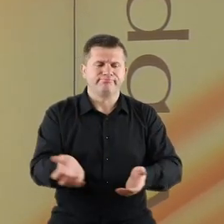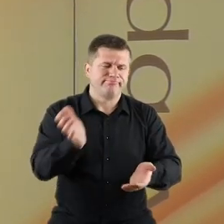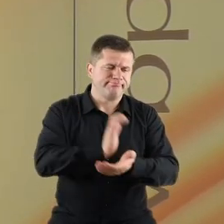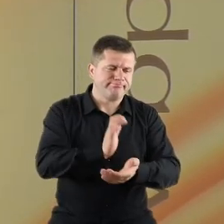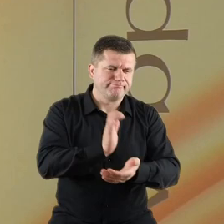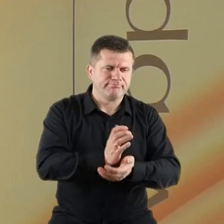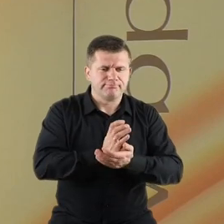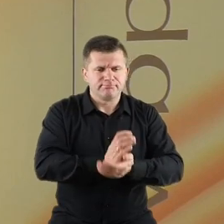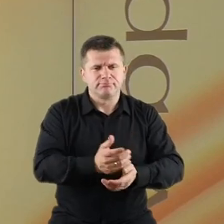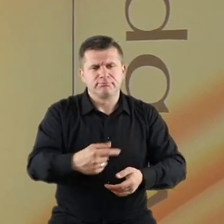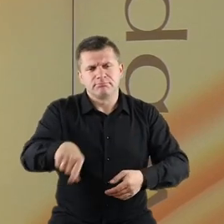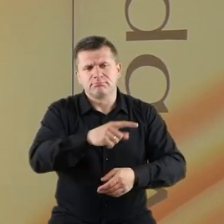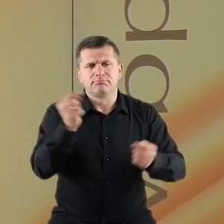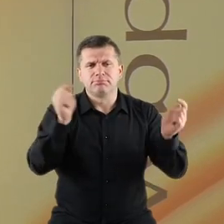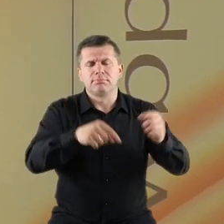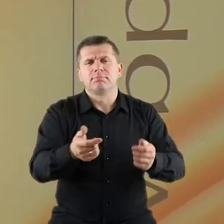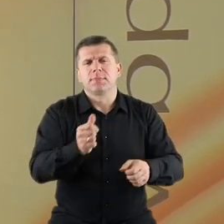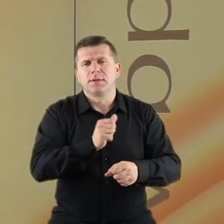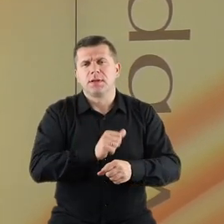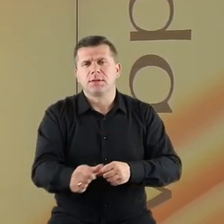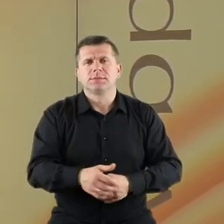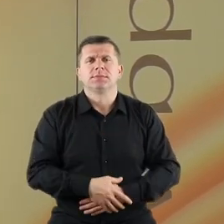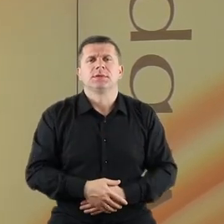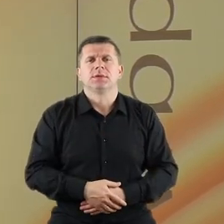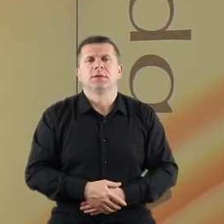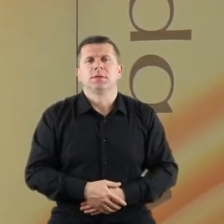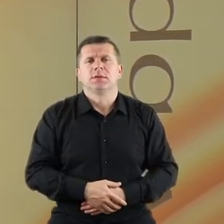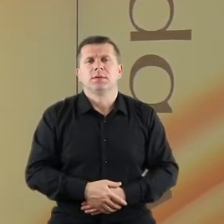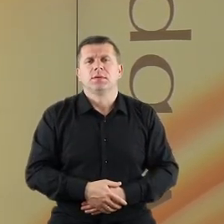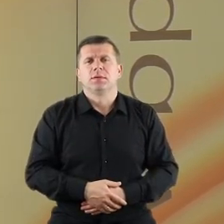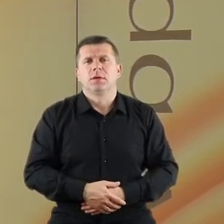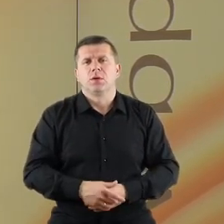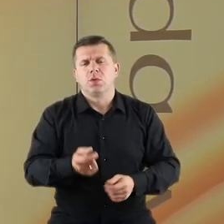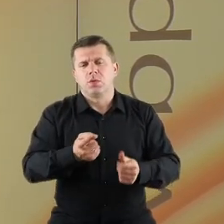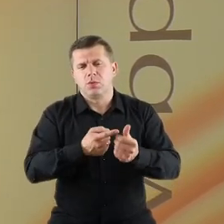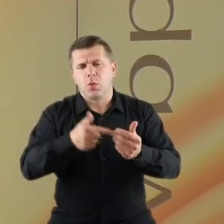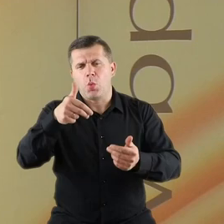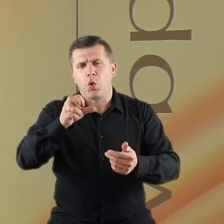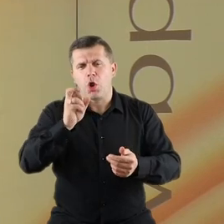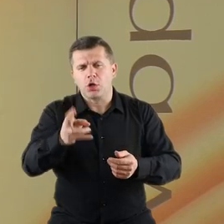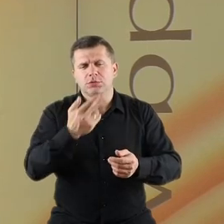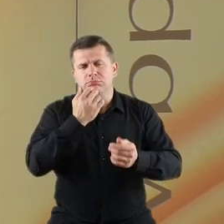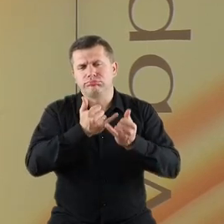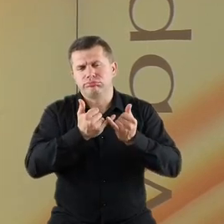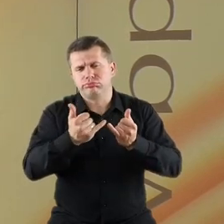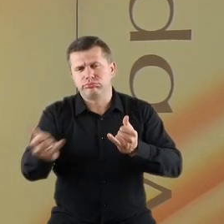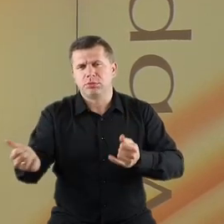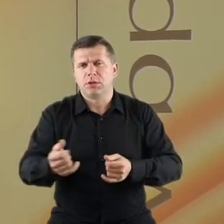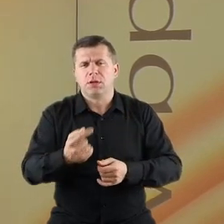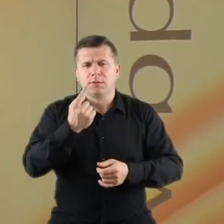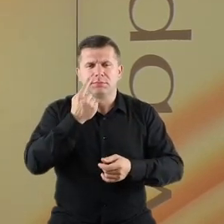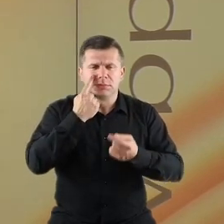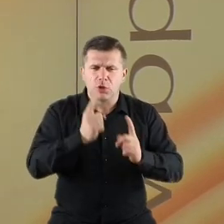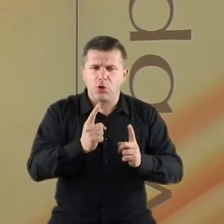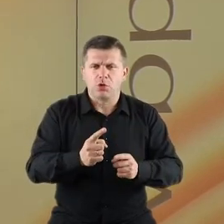pojawiają się w gwarach Dłużec rzeknąć urzeknąć uroczy przekroczyć przeoczyć